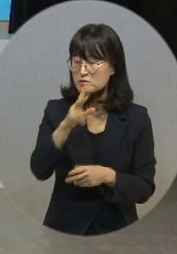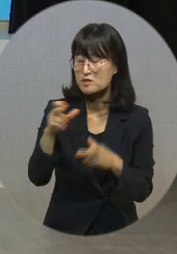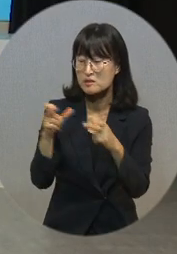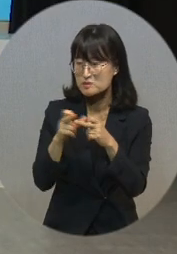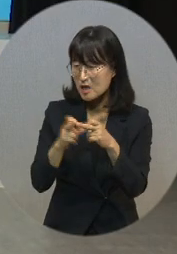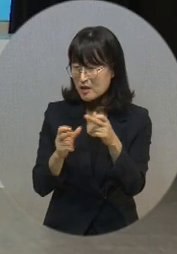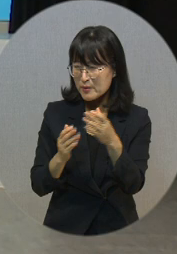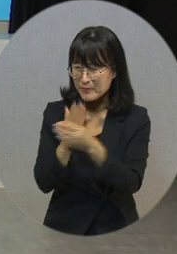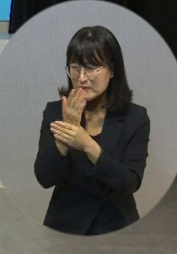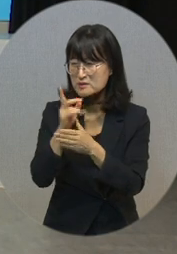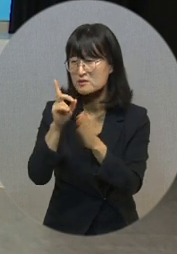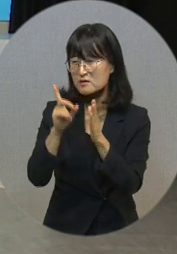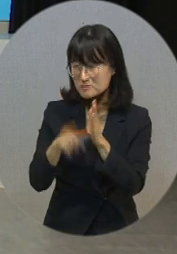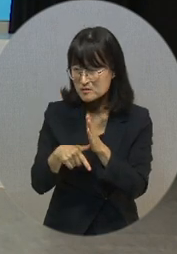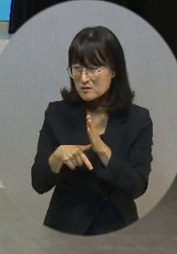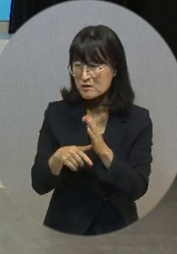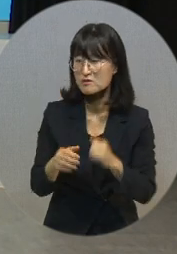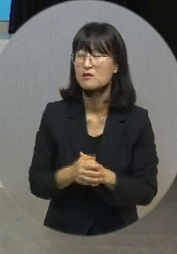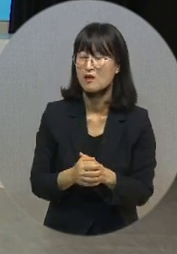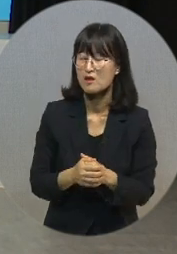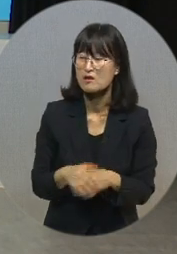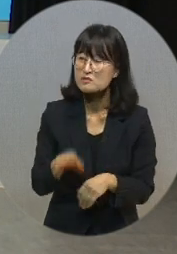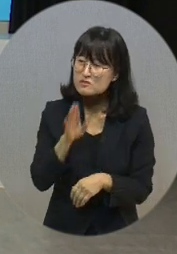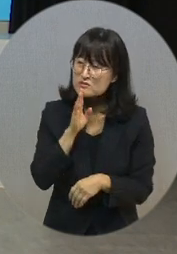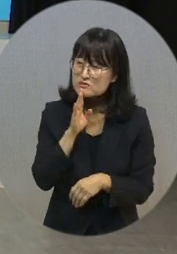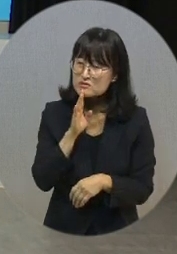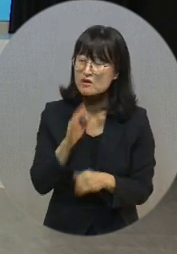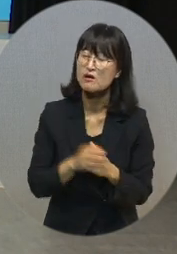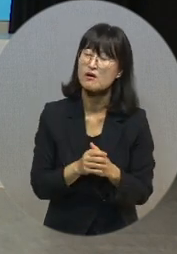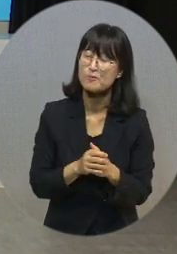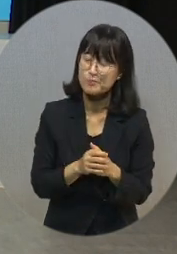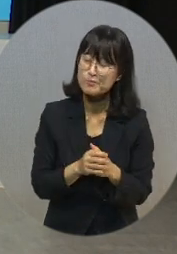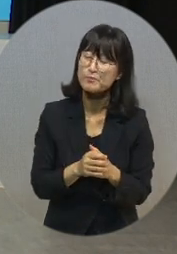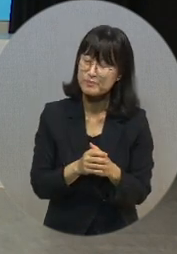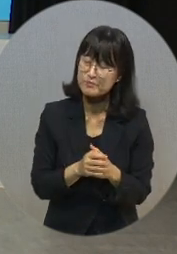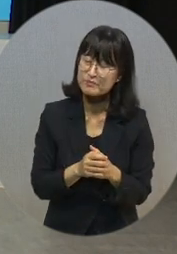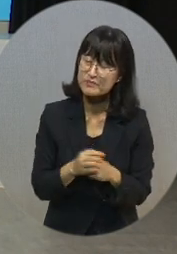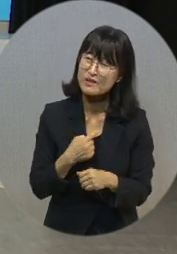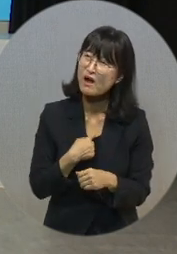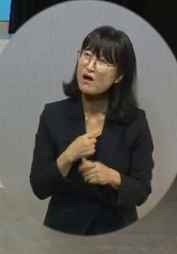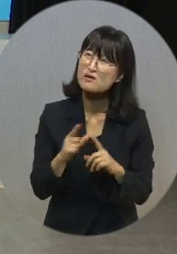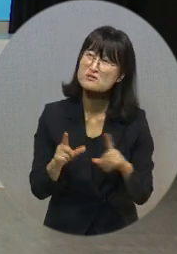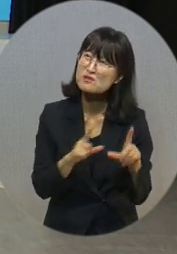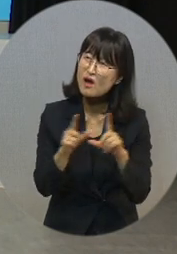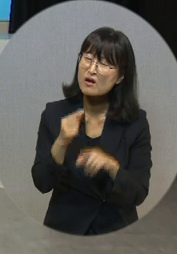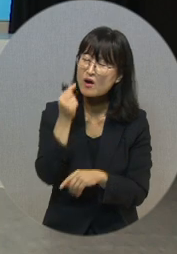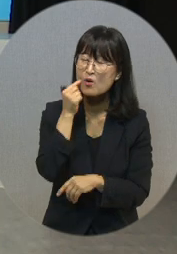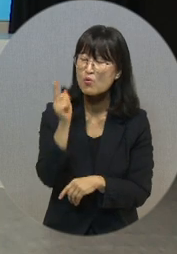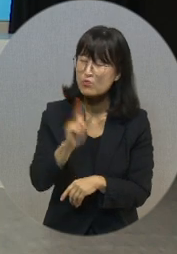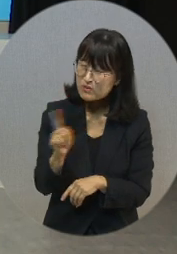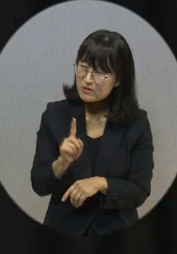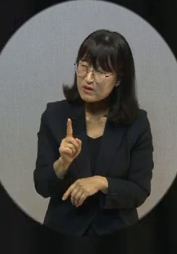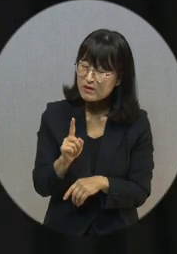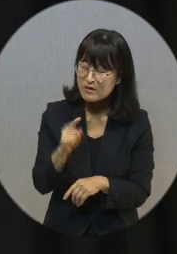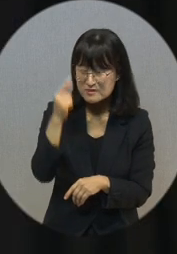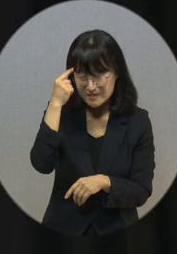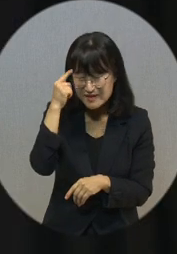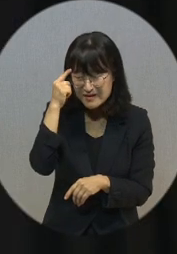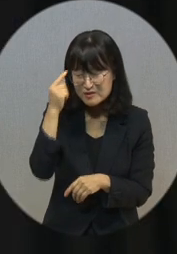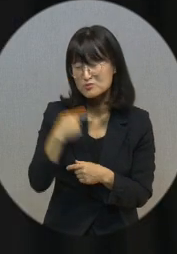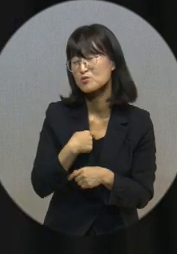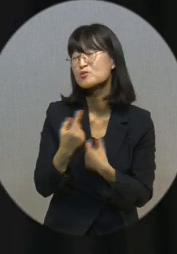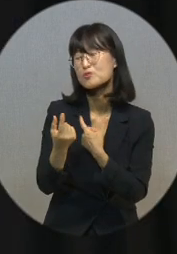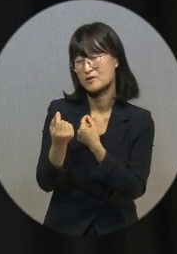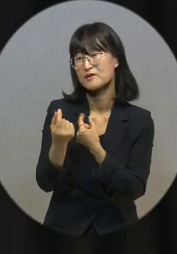때 어떻게 살아야 되나라는 말로 아마 표현이 될 것 같은데 저도 같은 심정이었고요. 네.